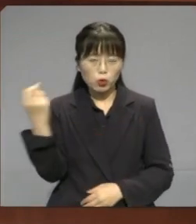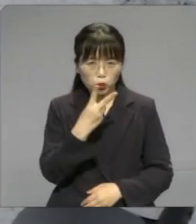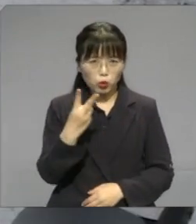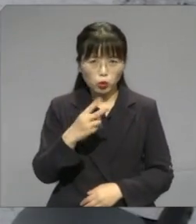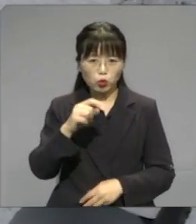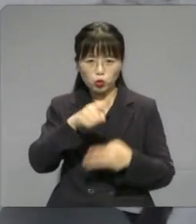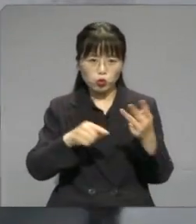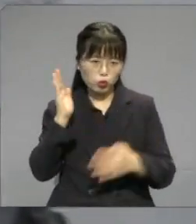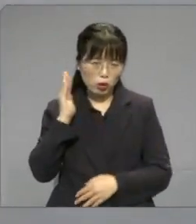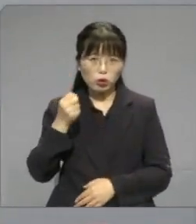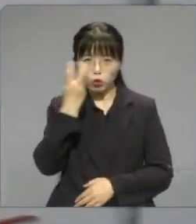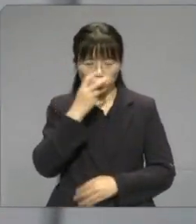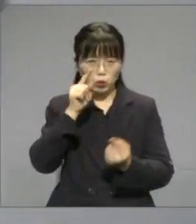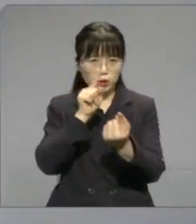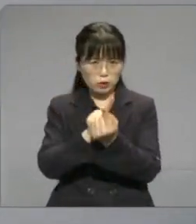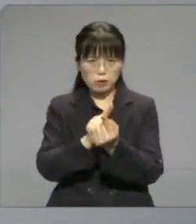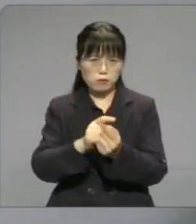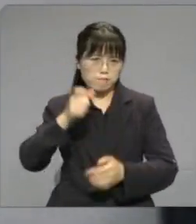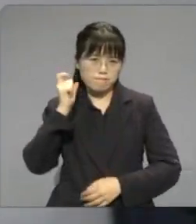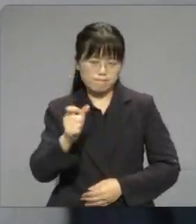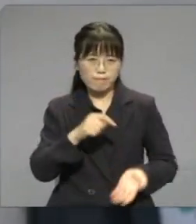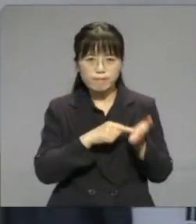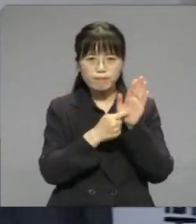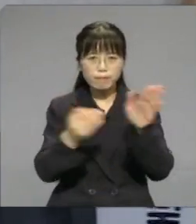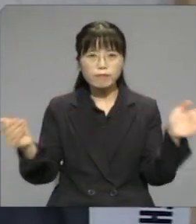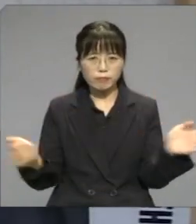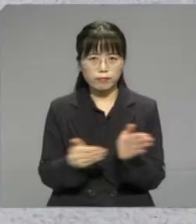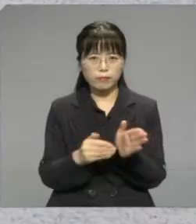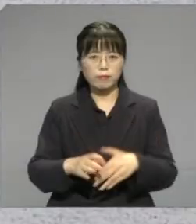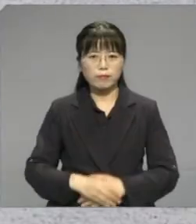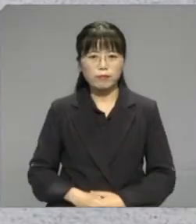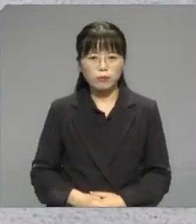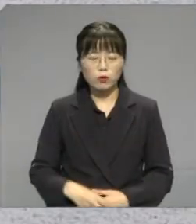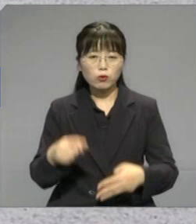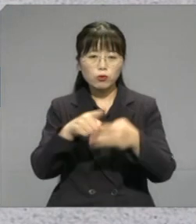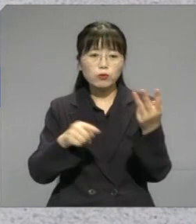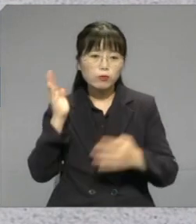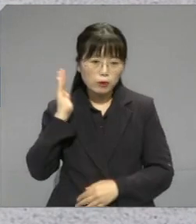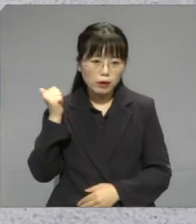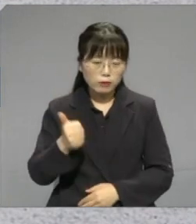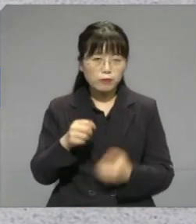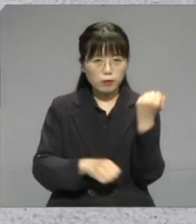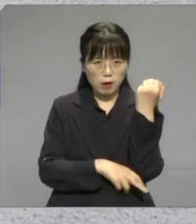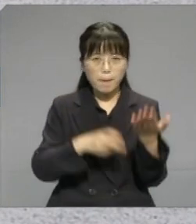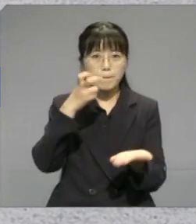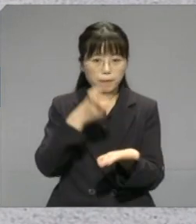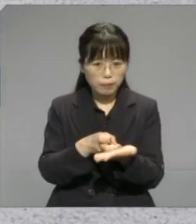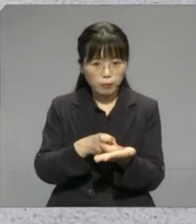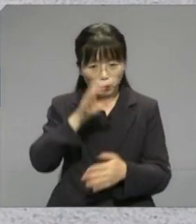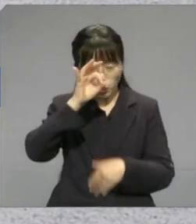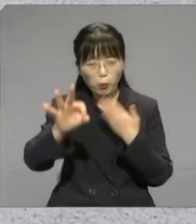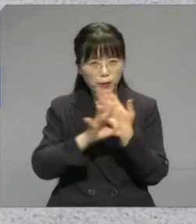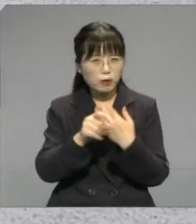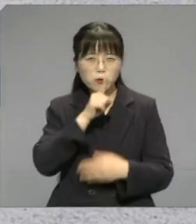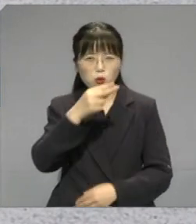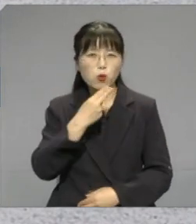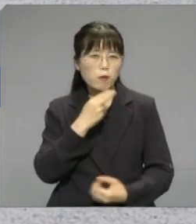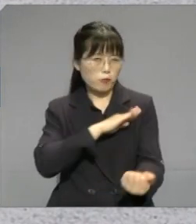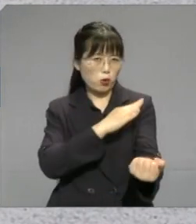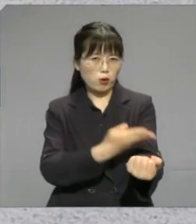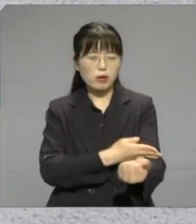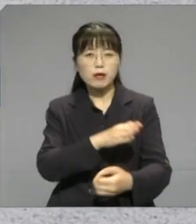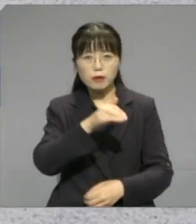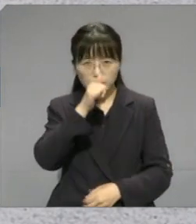그러면서도 윤 대통령이 수사 대상이라는 점을 강조했습니다. 윤석열 대통령이 헌법상으로는 기소되지 않은 권한이